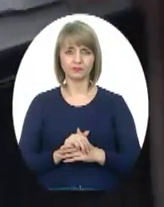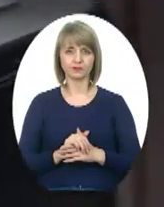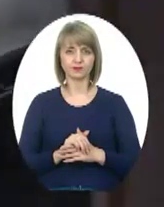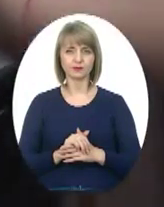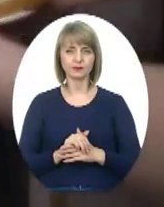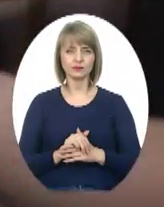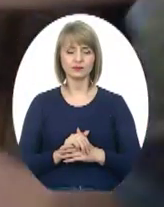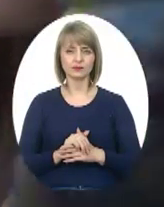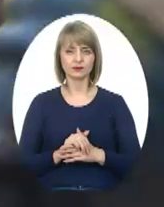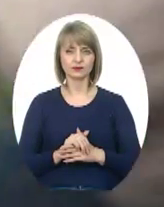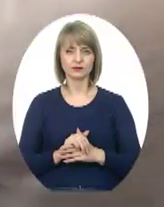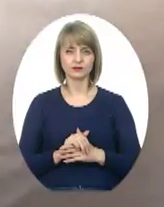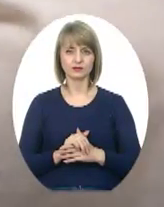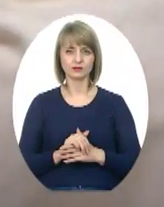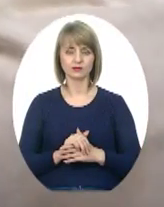Тихо.